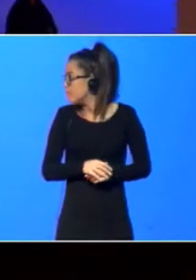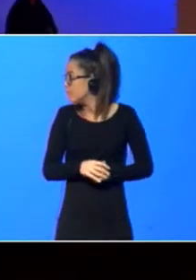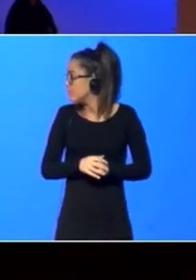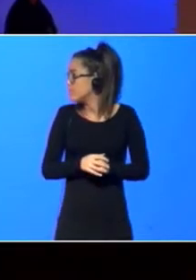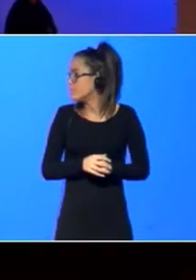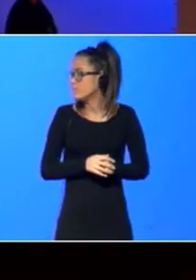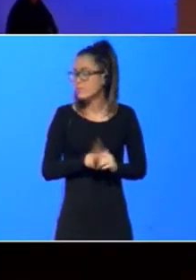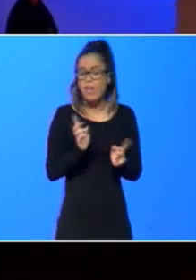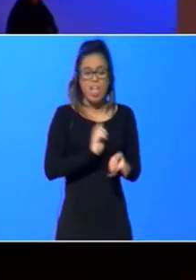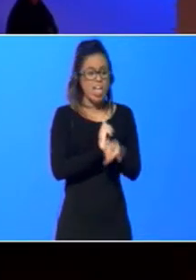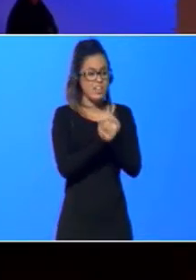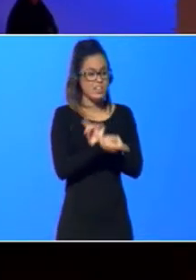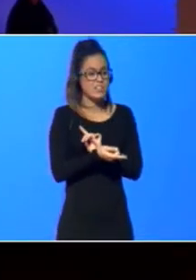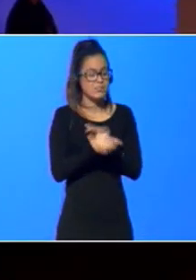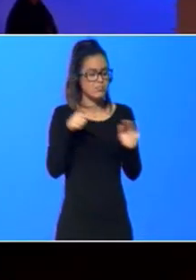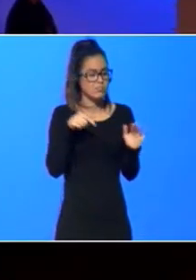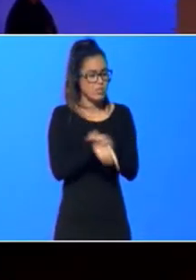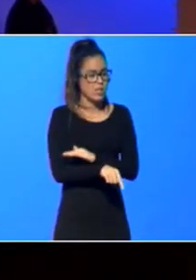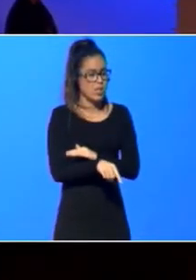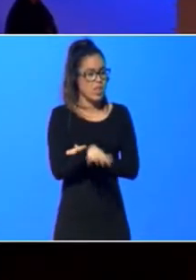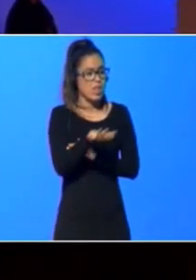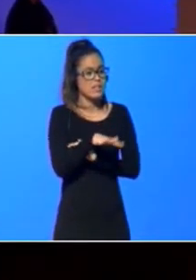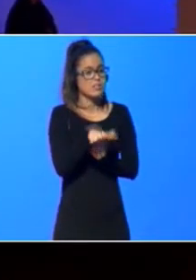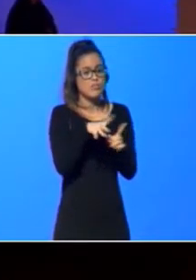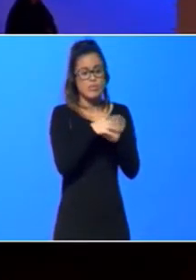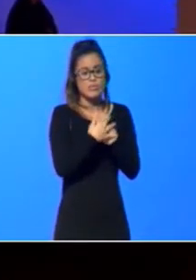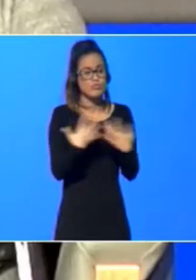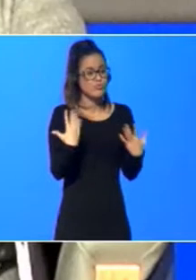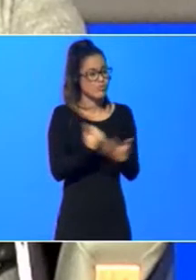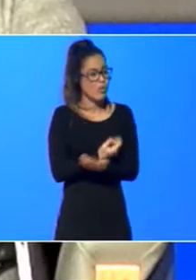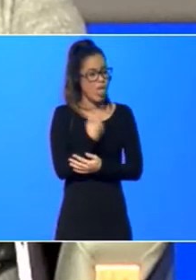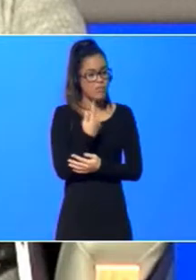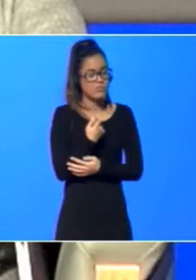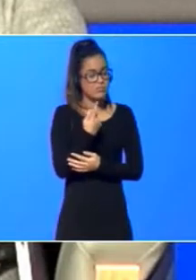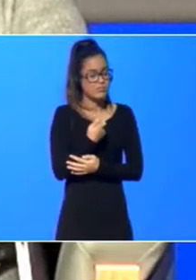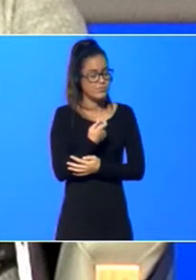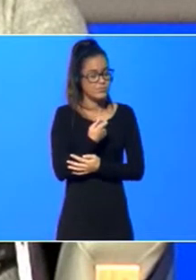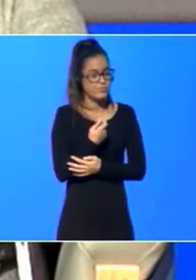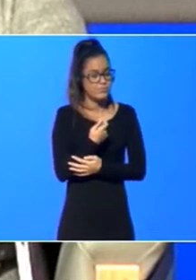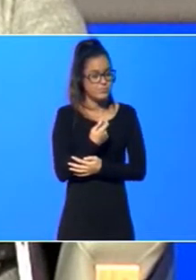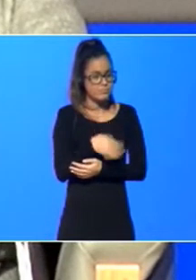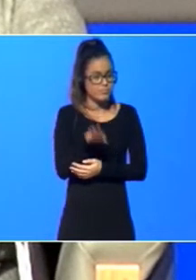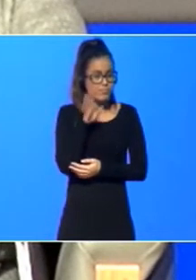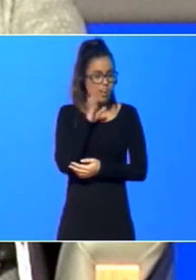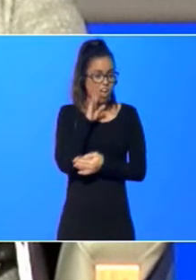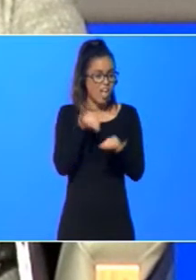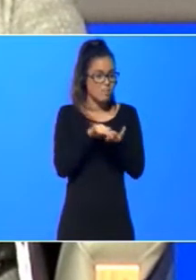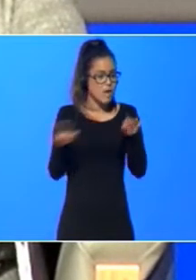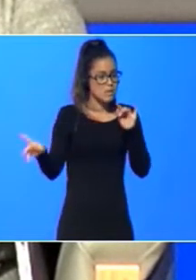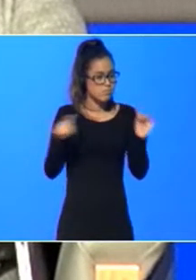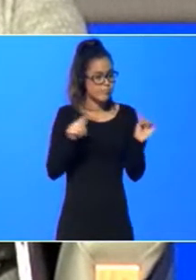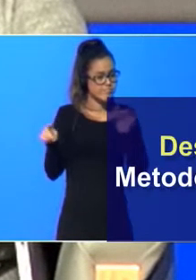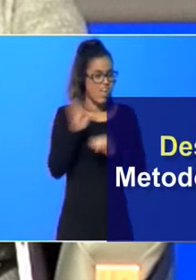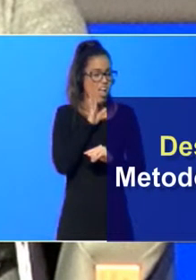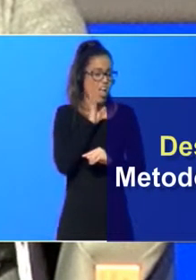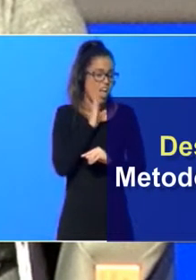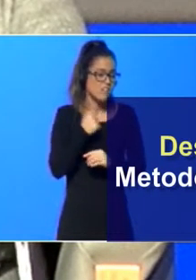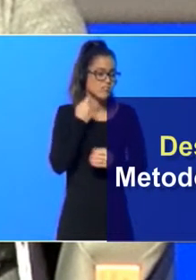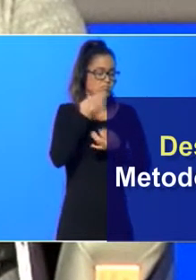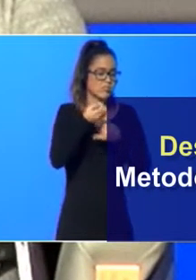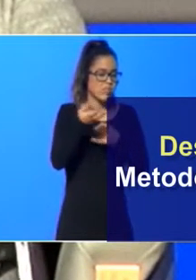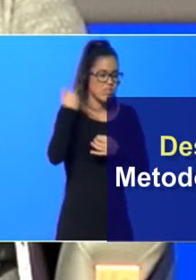Eraldaketa sakona elementu guztietan behar da. Eta bueno, ja aurreko mailan aportxu bat komentatu dugu, ze